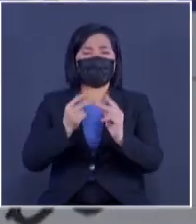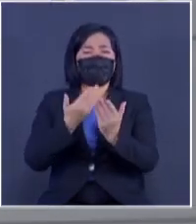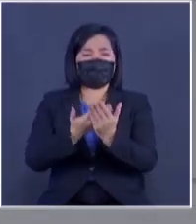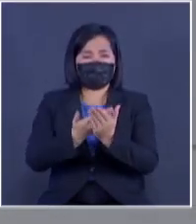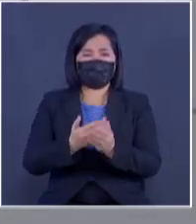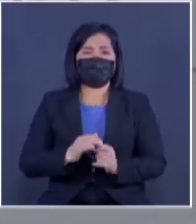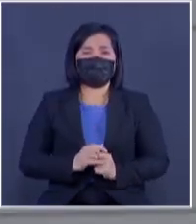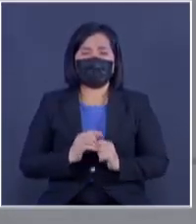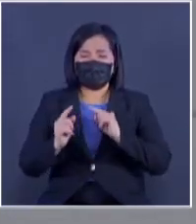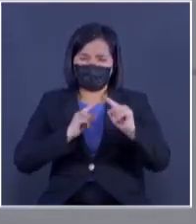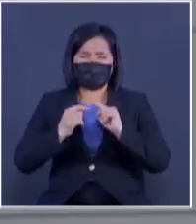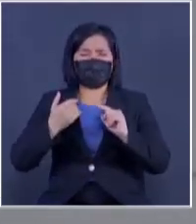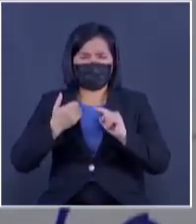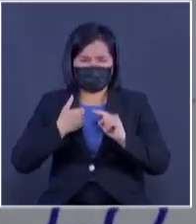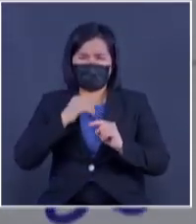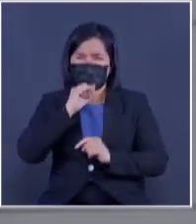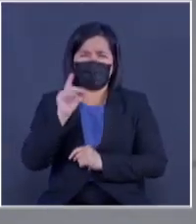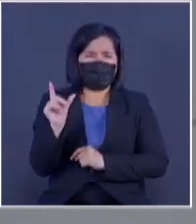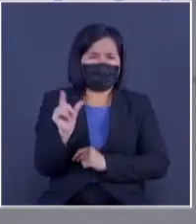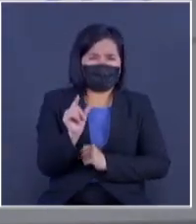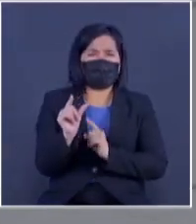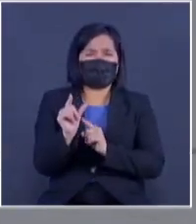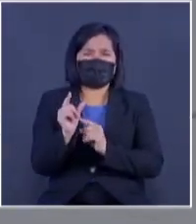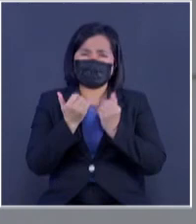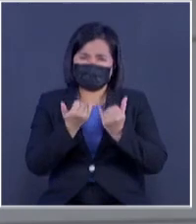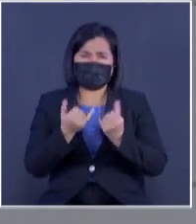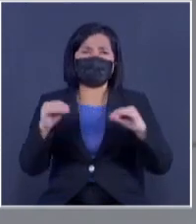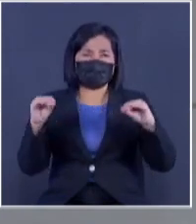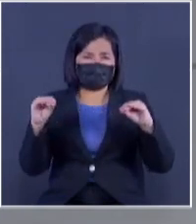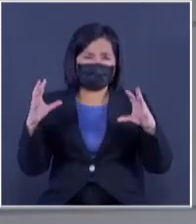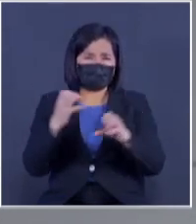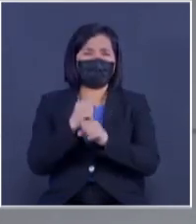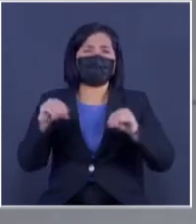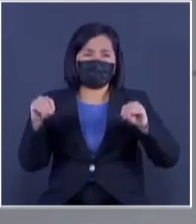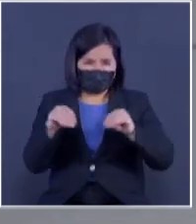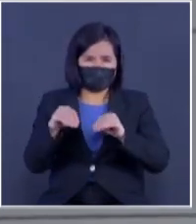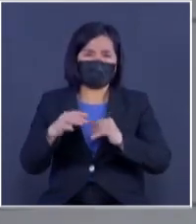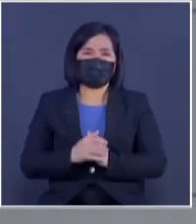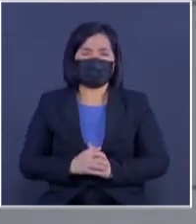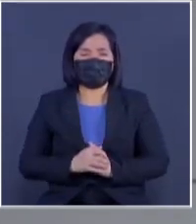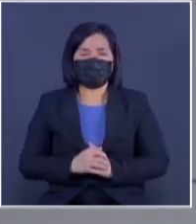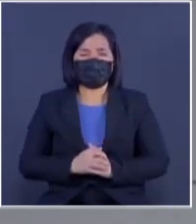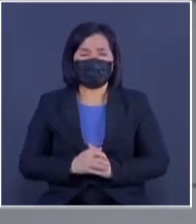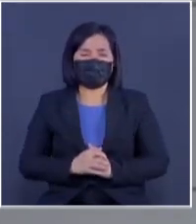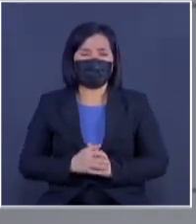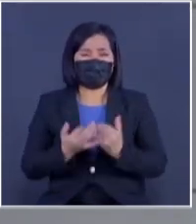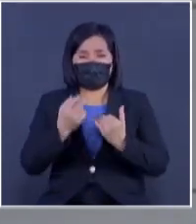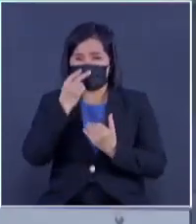านก็ได้พูดถึงเรื่องนี้แต่ว่าท่านกล่าวสั้นๆบอกว่าตอนนี้ใกล้ได้ข้อสรุปแล้วนะครับนั่นหมายความว่าเดี๋ยวหลังจ